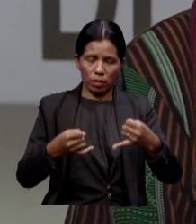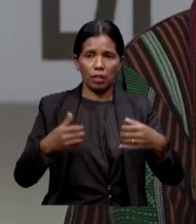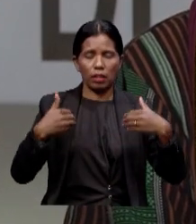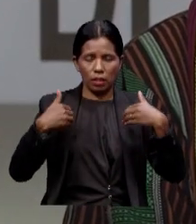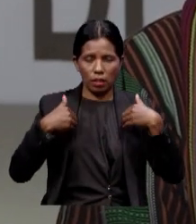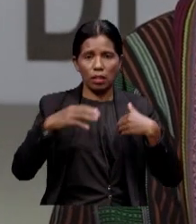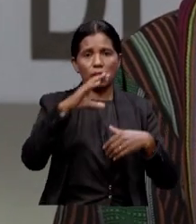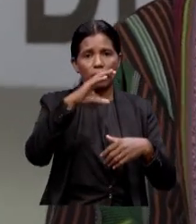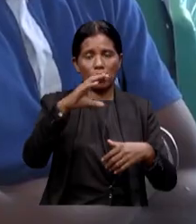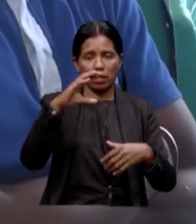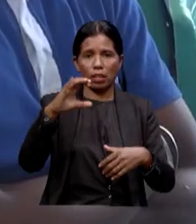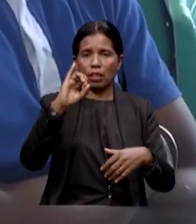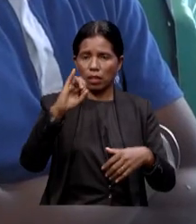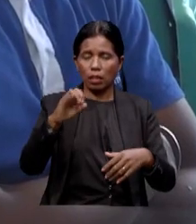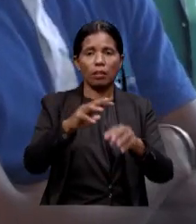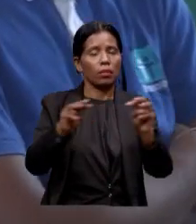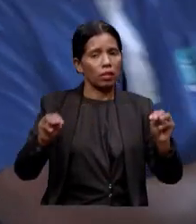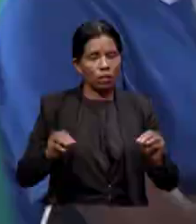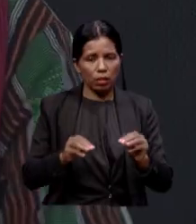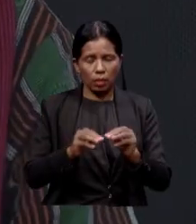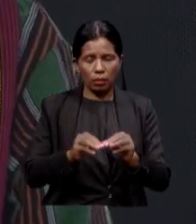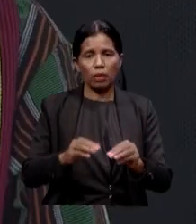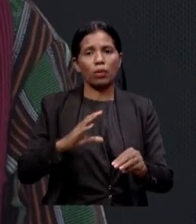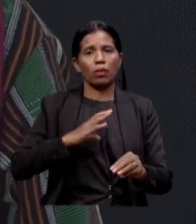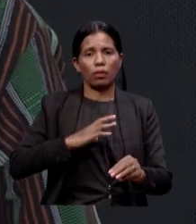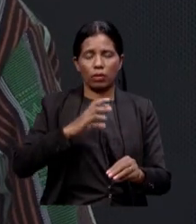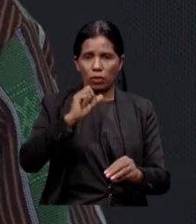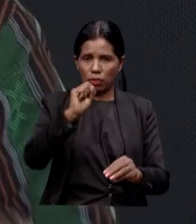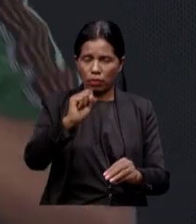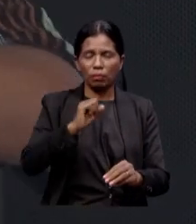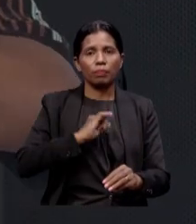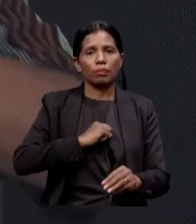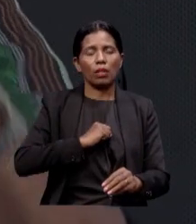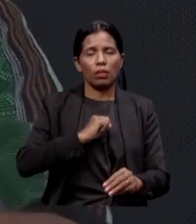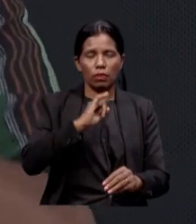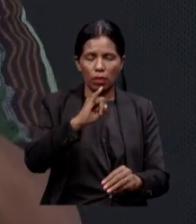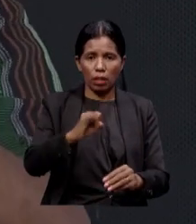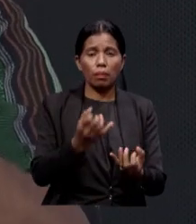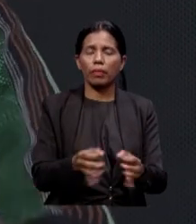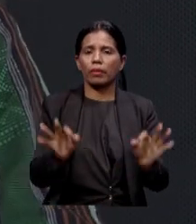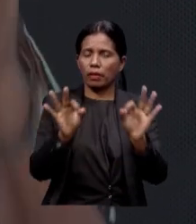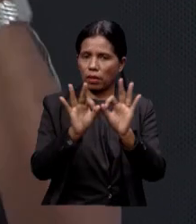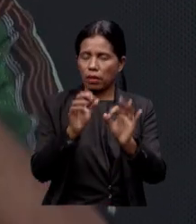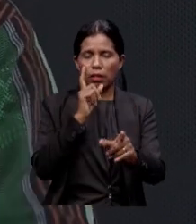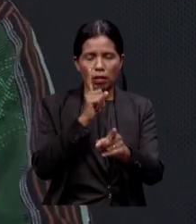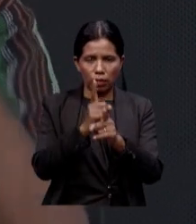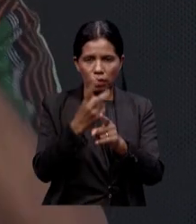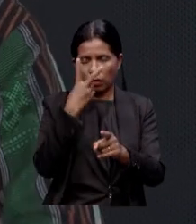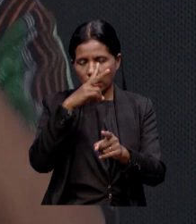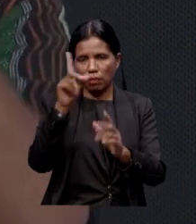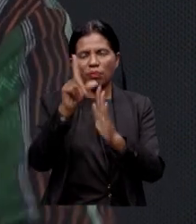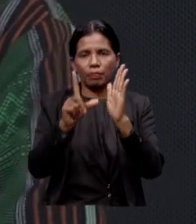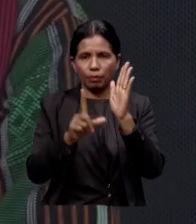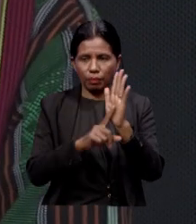municipi Covalima, importante teles. Atu bodi hare leisene, bodi mai